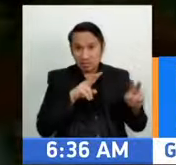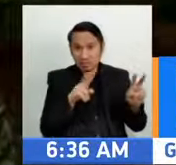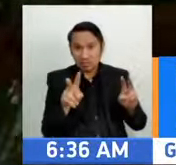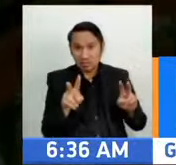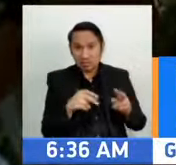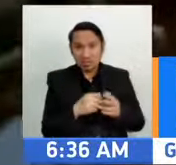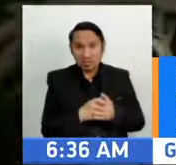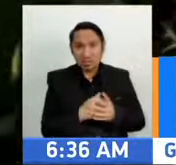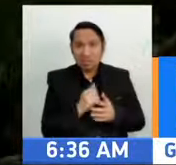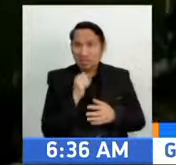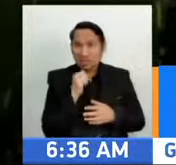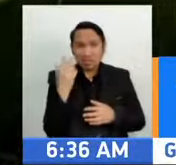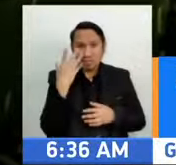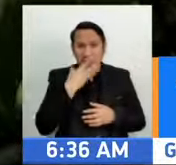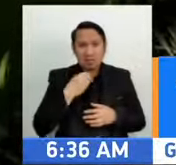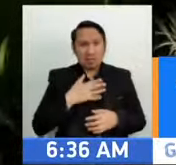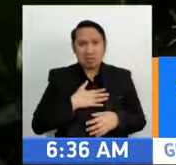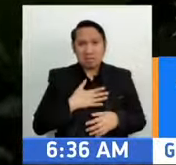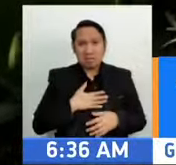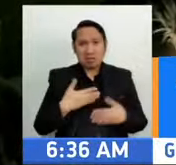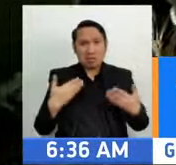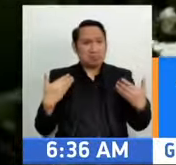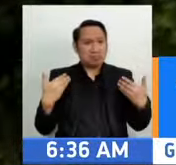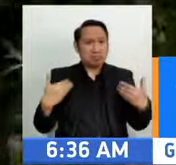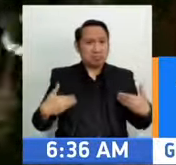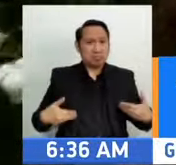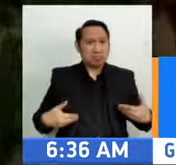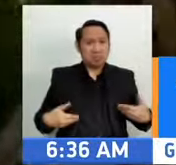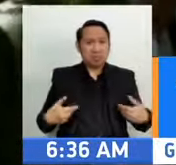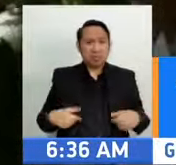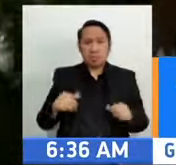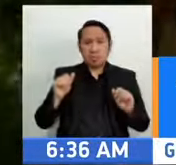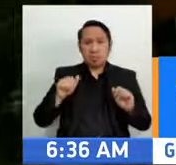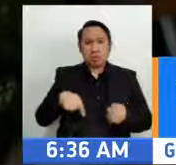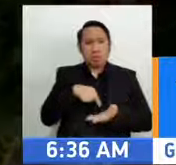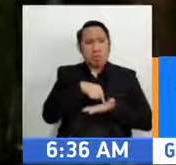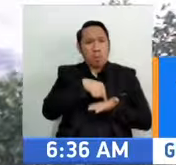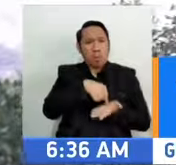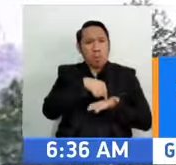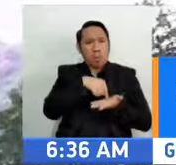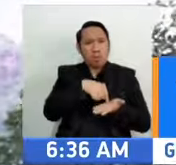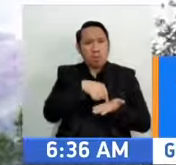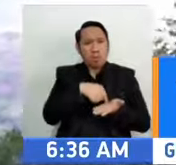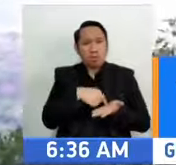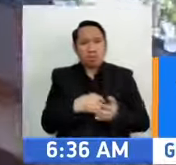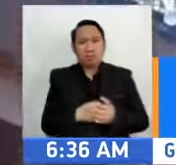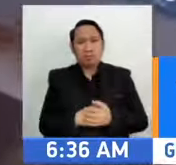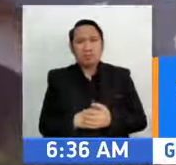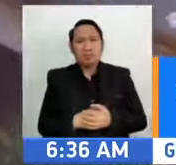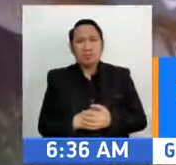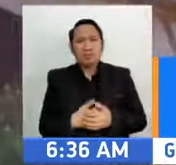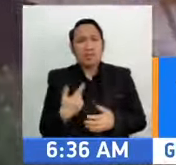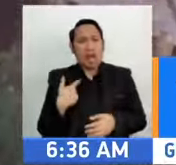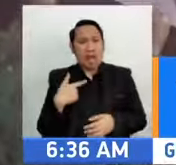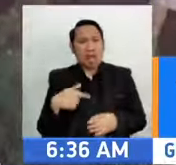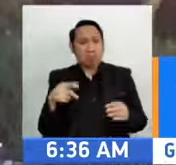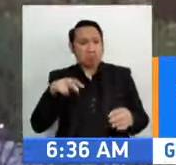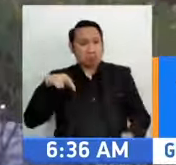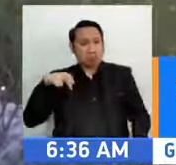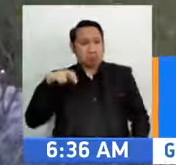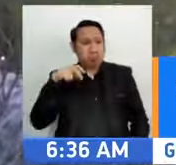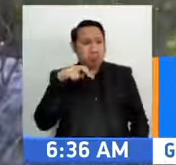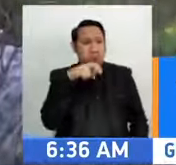pero, di ba pwede ka rin mag-photoshoot dito. Sobrang ganda ng view, akit pa tayo mga kapuso dahil dito naman may magandang